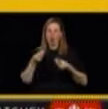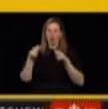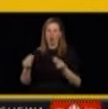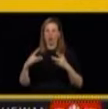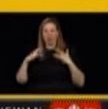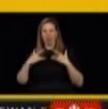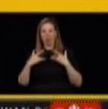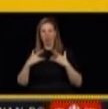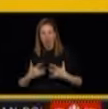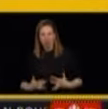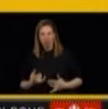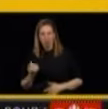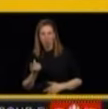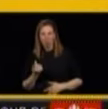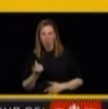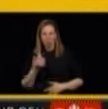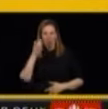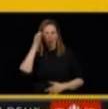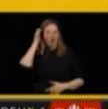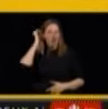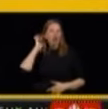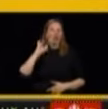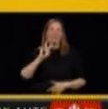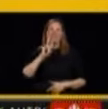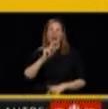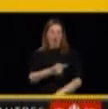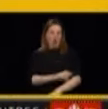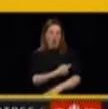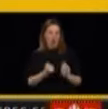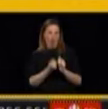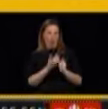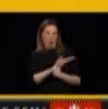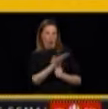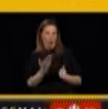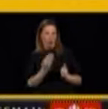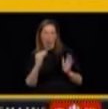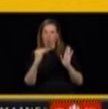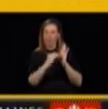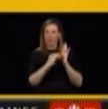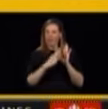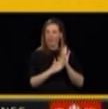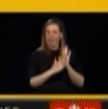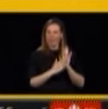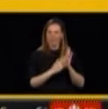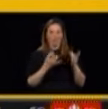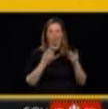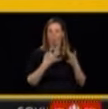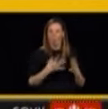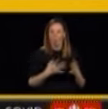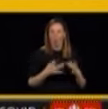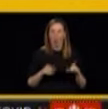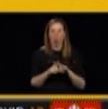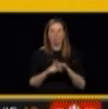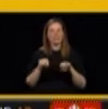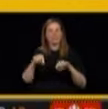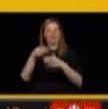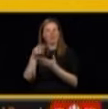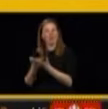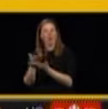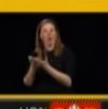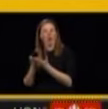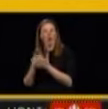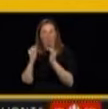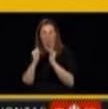D'abord, parce qu'on s'est rendu compte qu'avec les médecins, on ne pouvait pas fonctionner par décret, comme avec le personnel de la santé ou le personnel dans les écoles, où on a l'impression qu'on